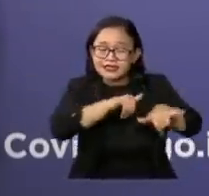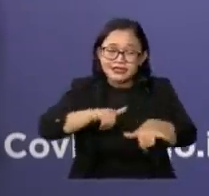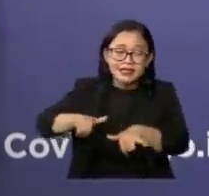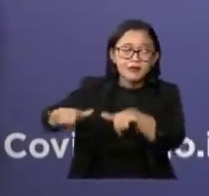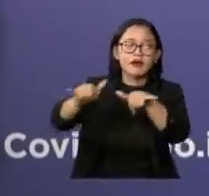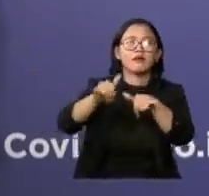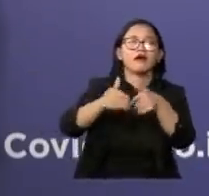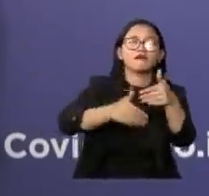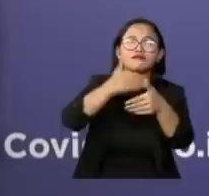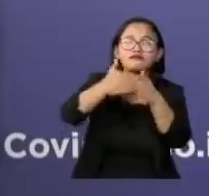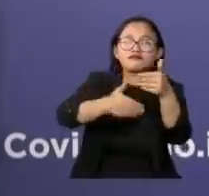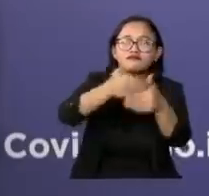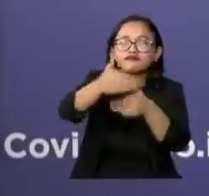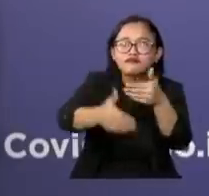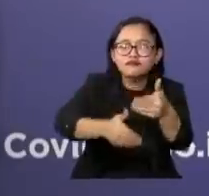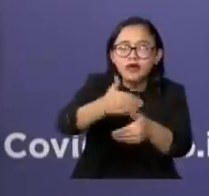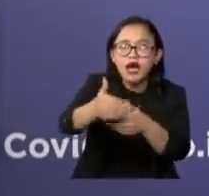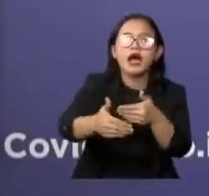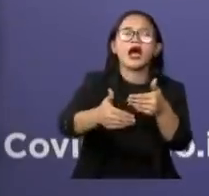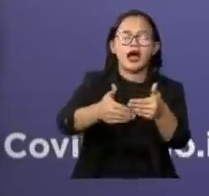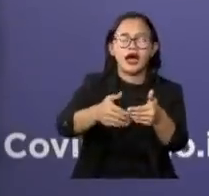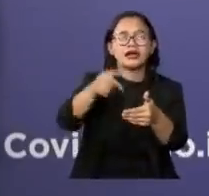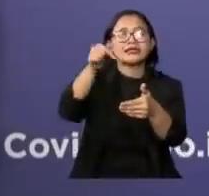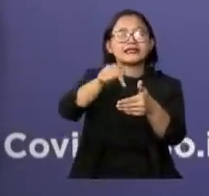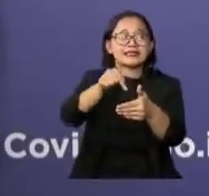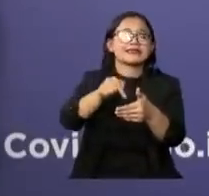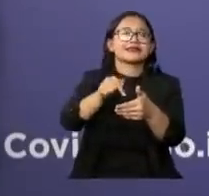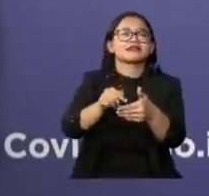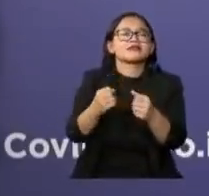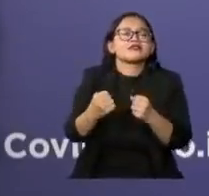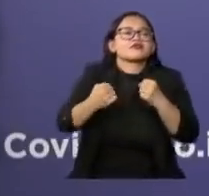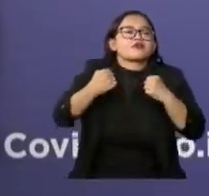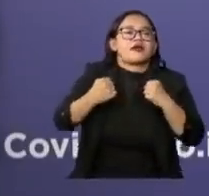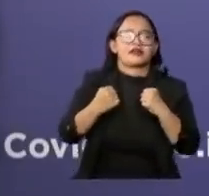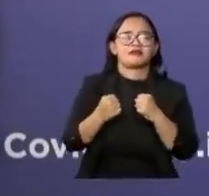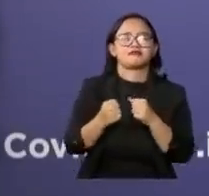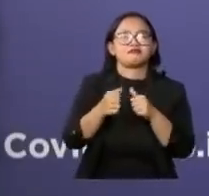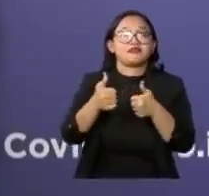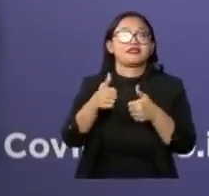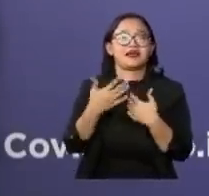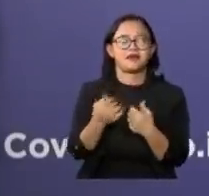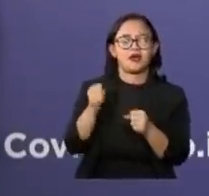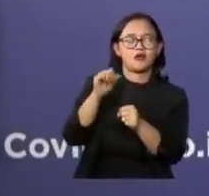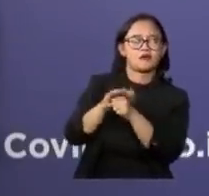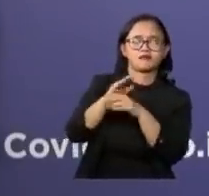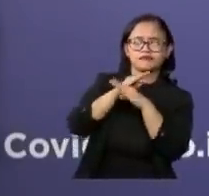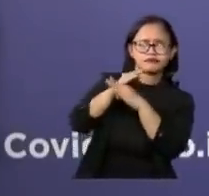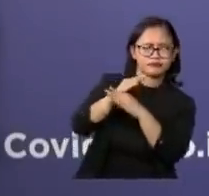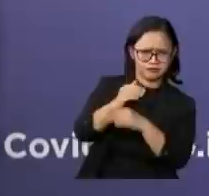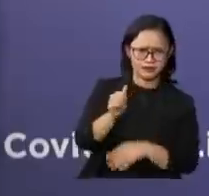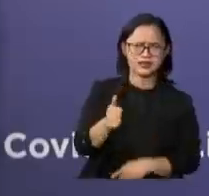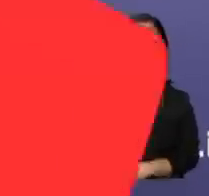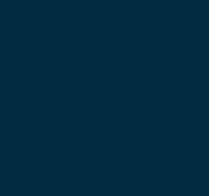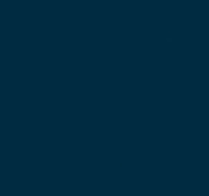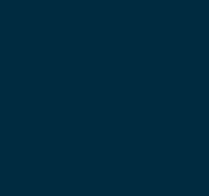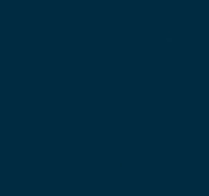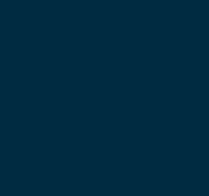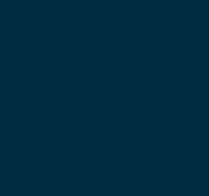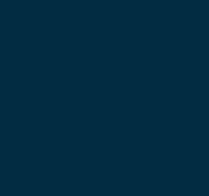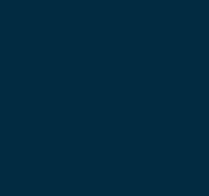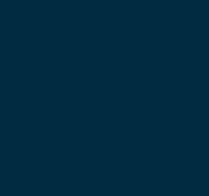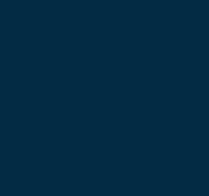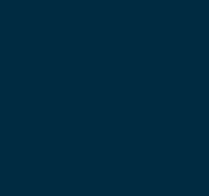secara terus-menerus, ini akan menjadi sebuah kekuatan besar untuk mencegah penyebaran COVID-19.